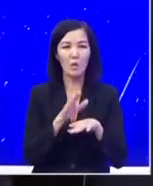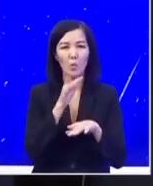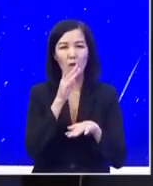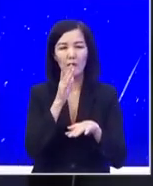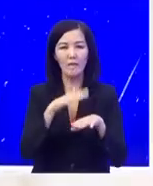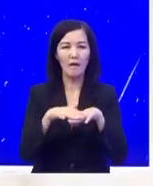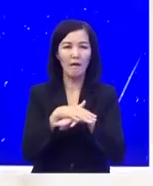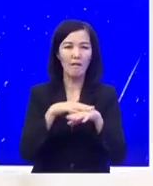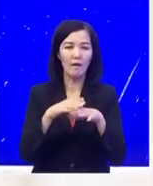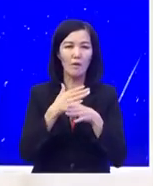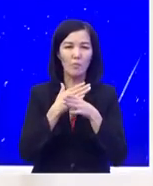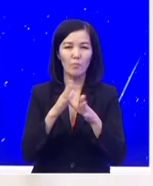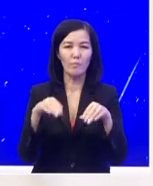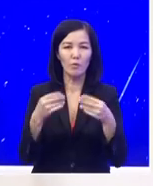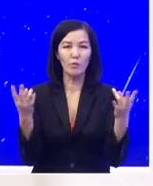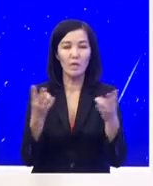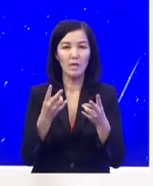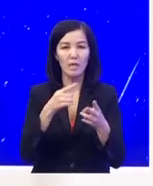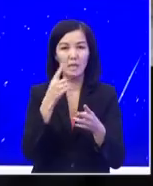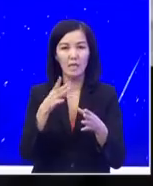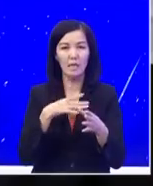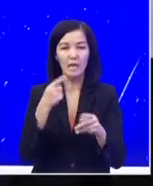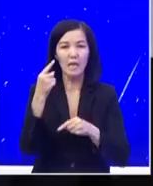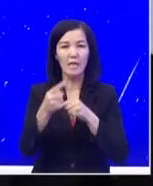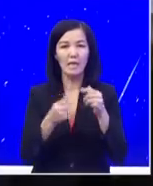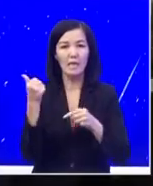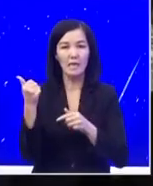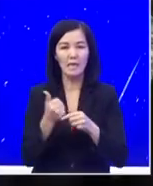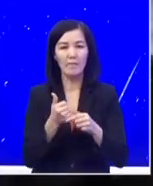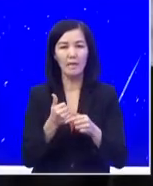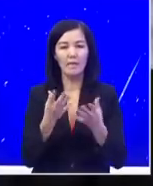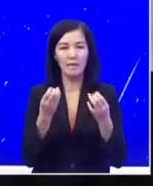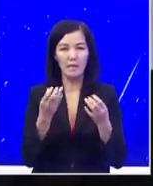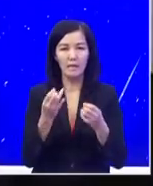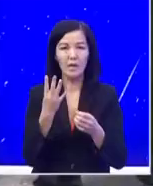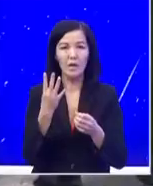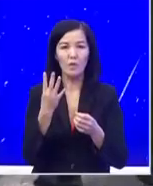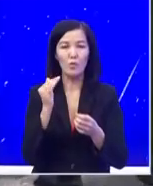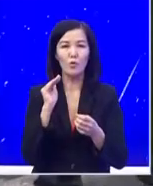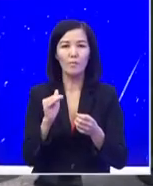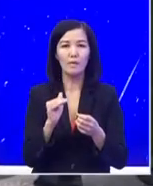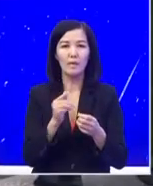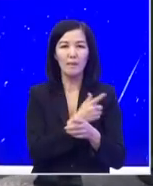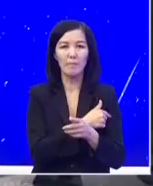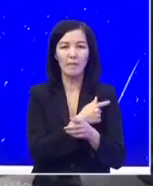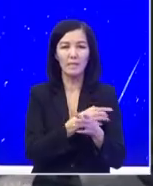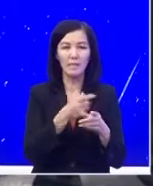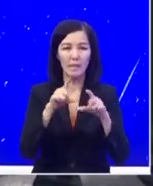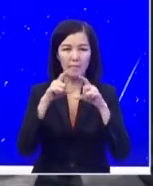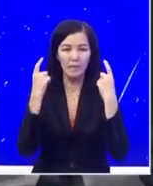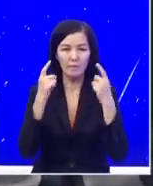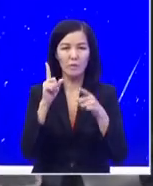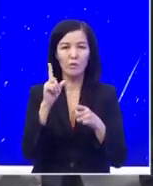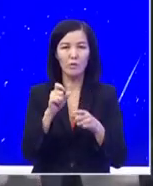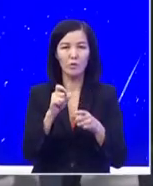елге қол ұшын созуға үндеді. Айта кетсек, келер аптада олардың мұрындық болуымен тағы 4000 дана медициналық бетперде